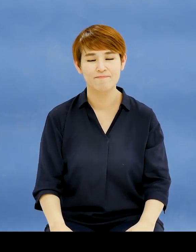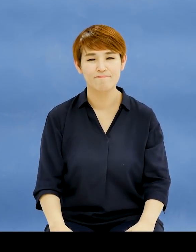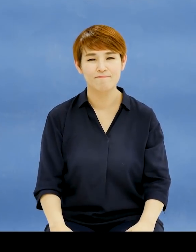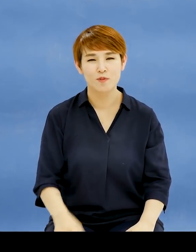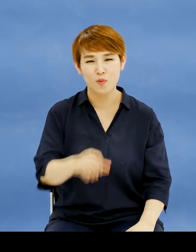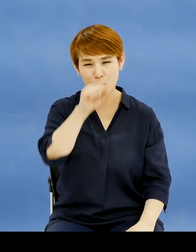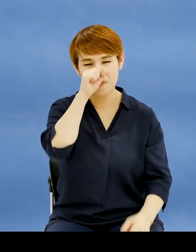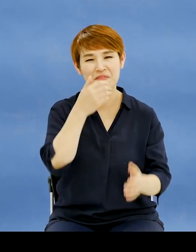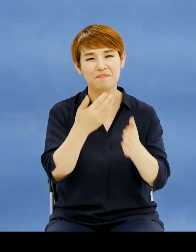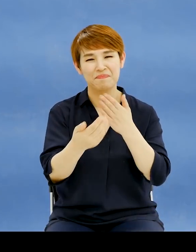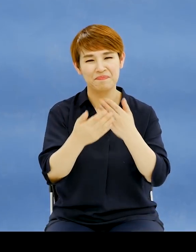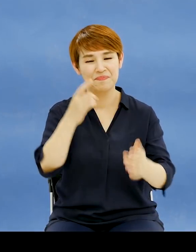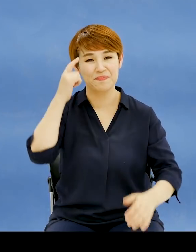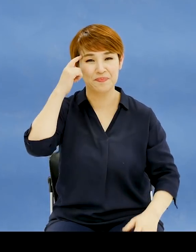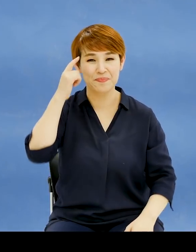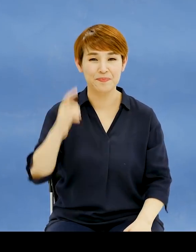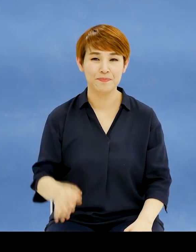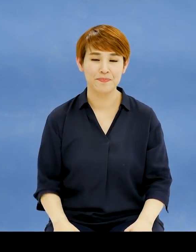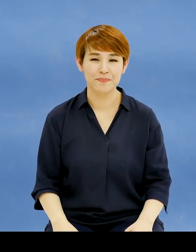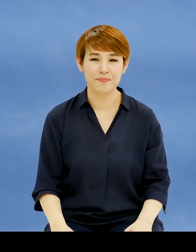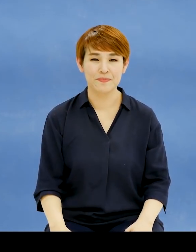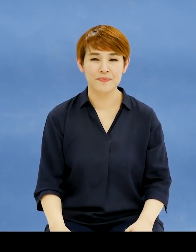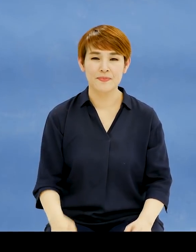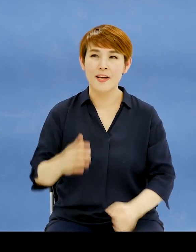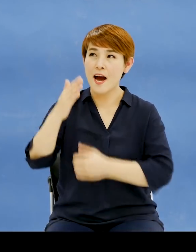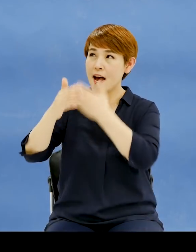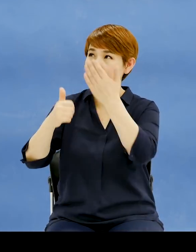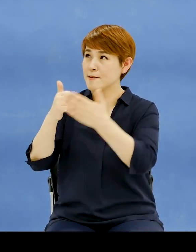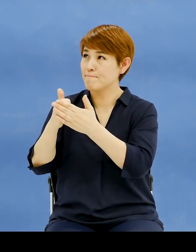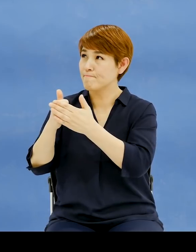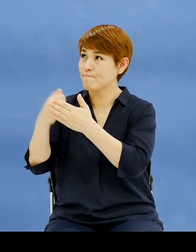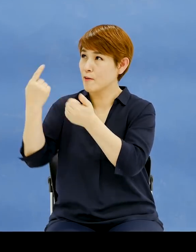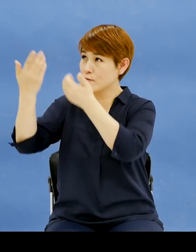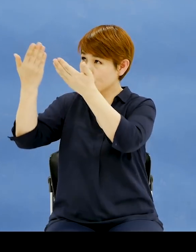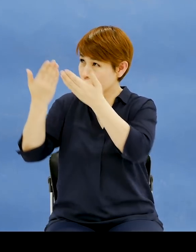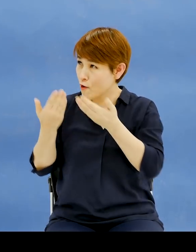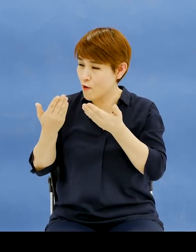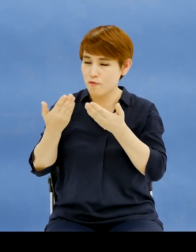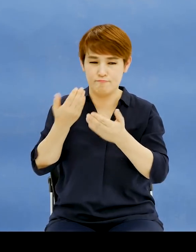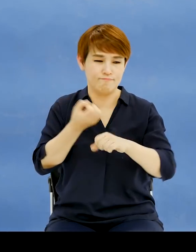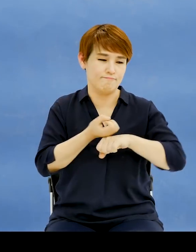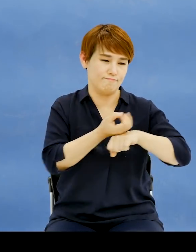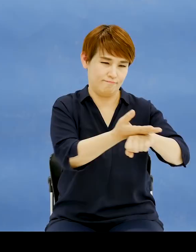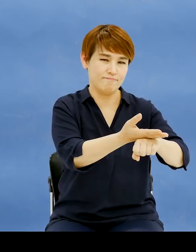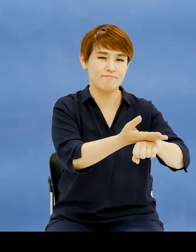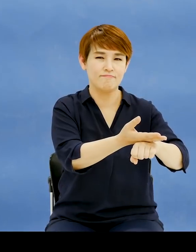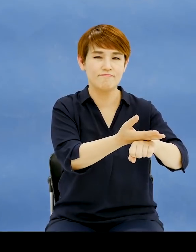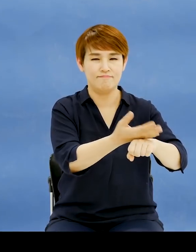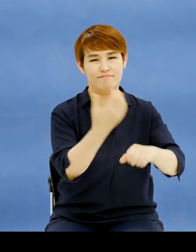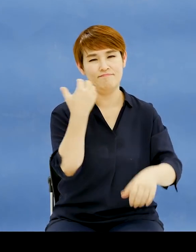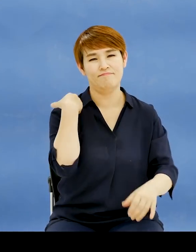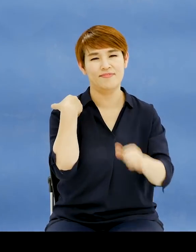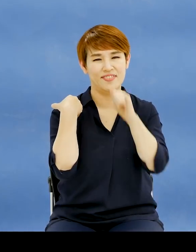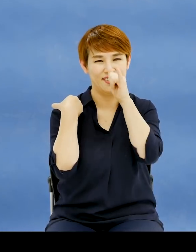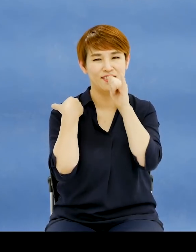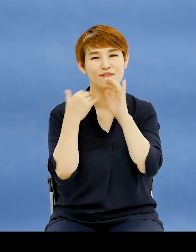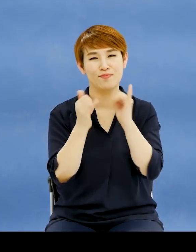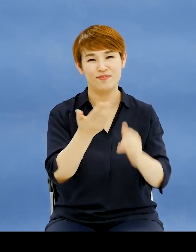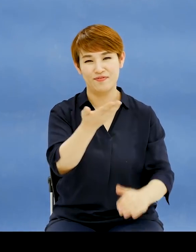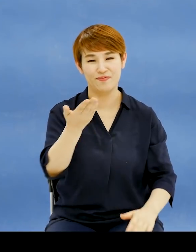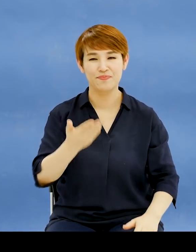또 말씀을 전해줄 수 있는 좋은 과목이 아니었을까라는 생각이 들어요. 우리는 계속 그렇게 내가 하나님께 배운 지식을 또 누군가에게 전해야